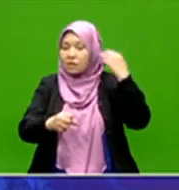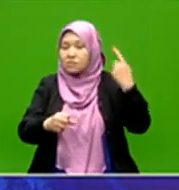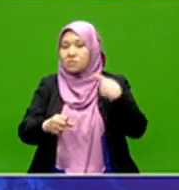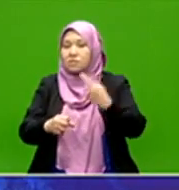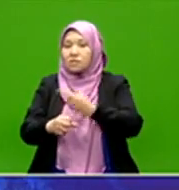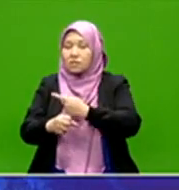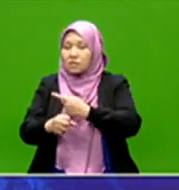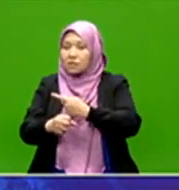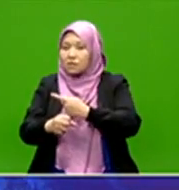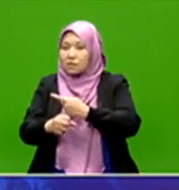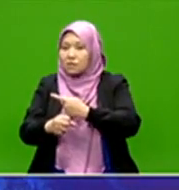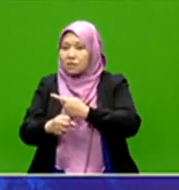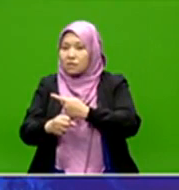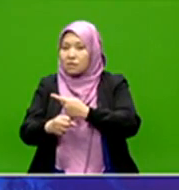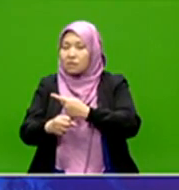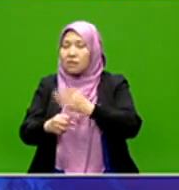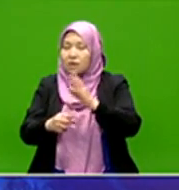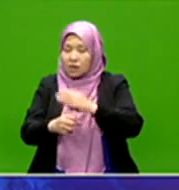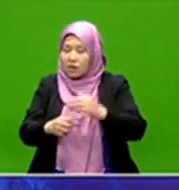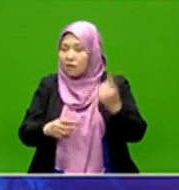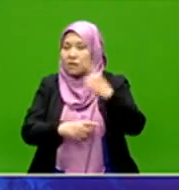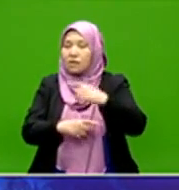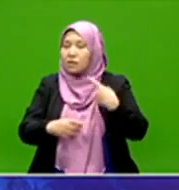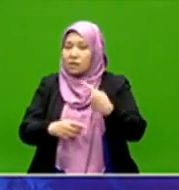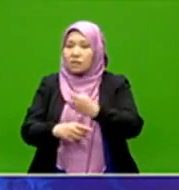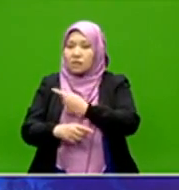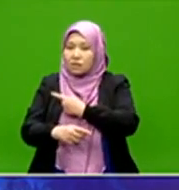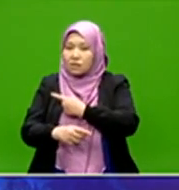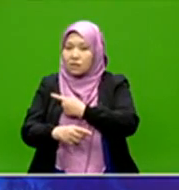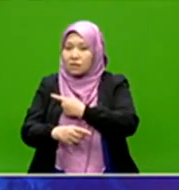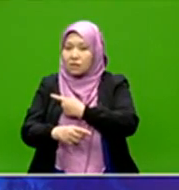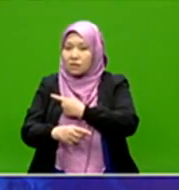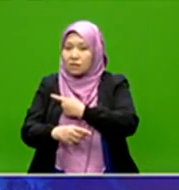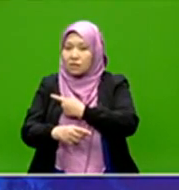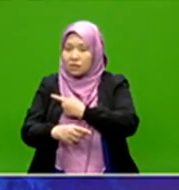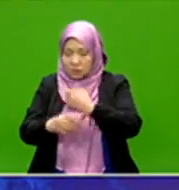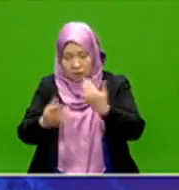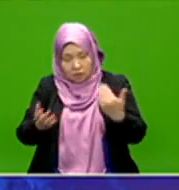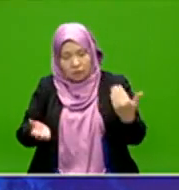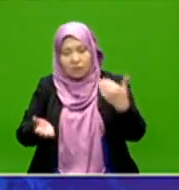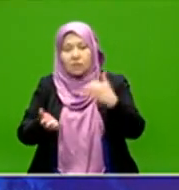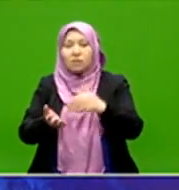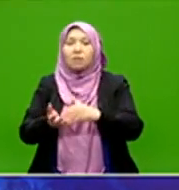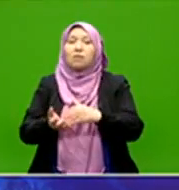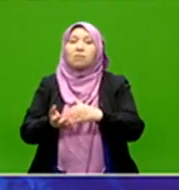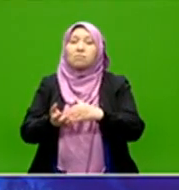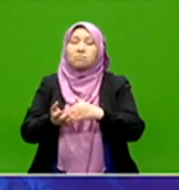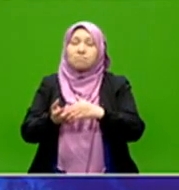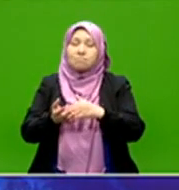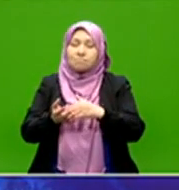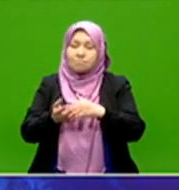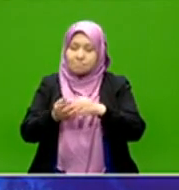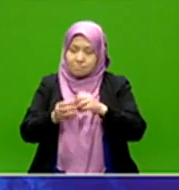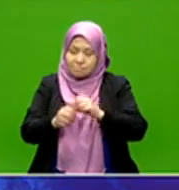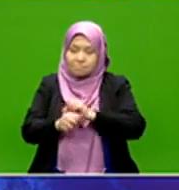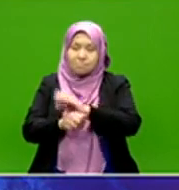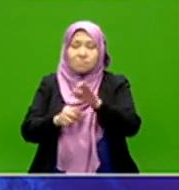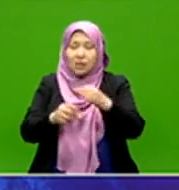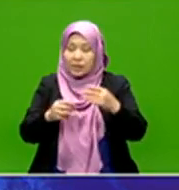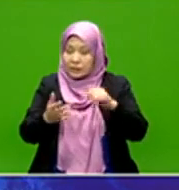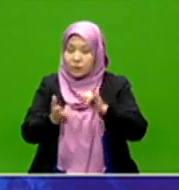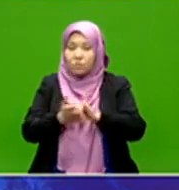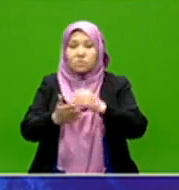keluarga di kampung. Mm-hmm. Tapi kali ini kita di perantauan Ustaz. Ya. Betul. Namun itu adalah sebahagian